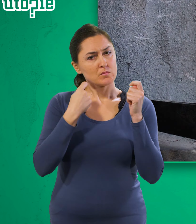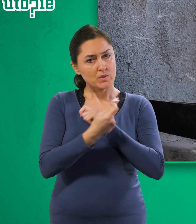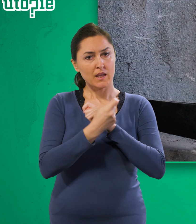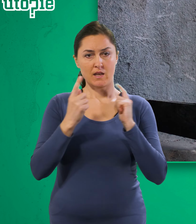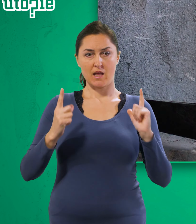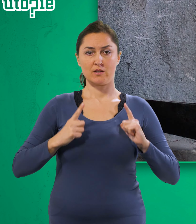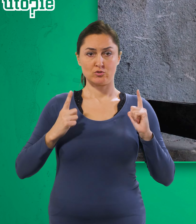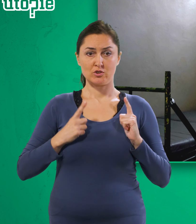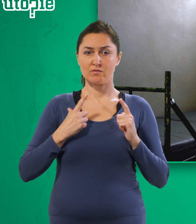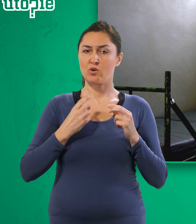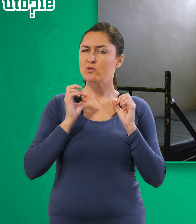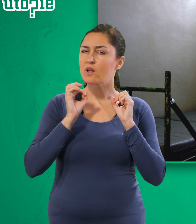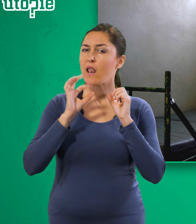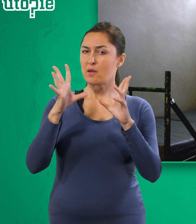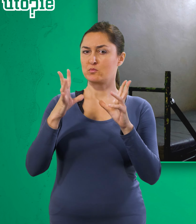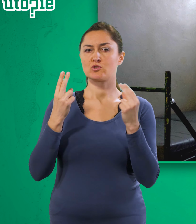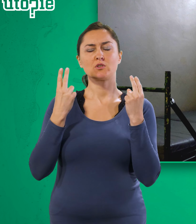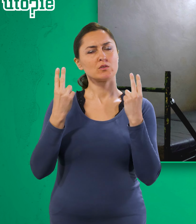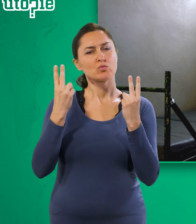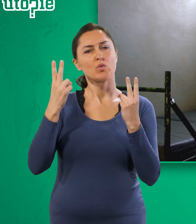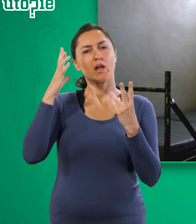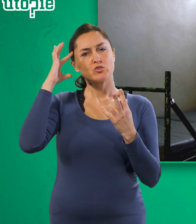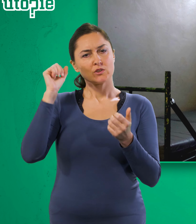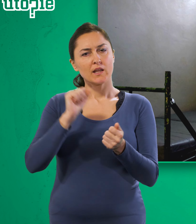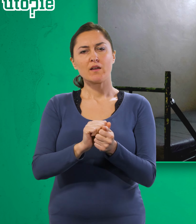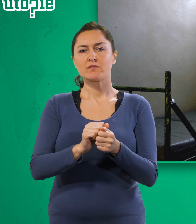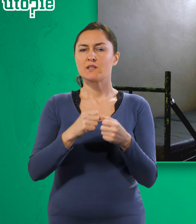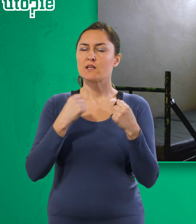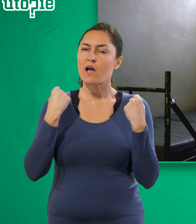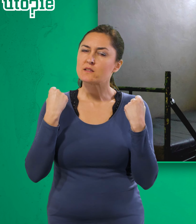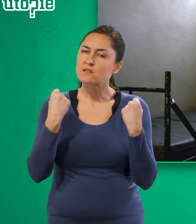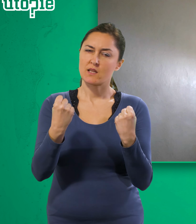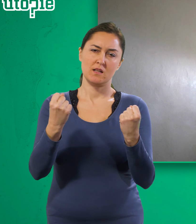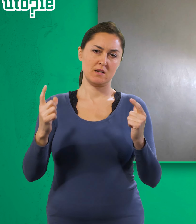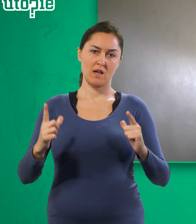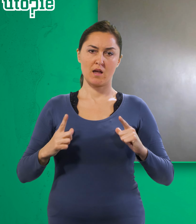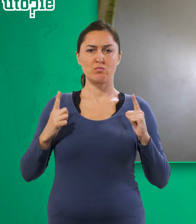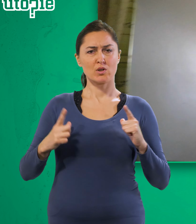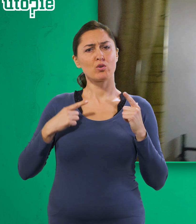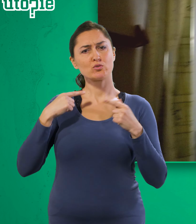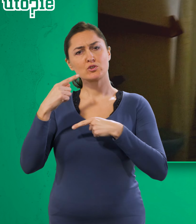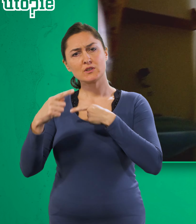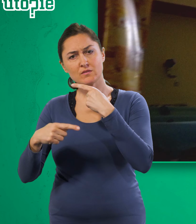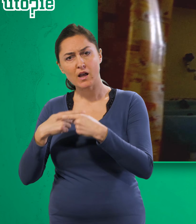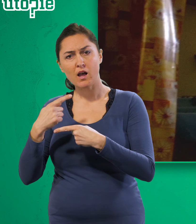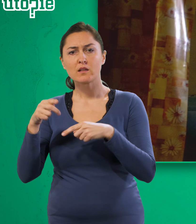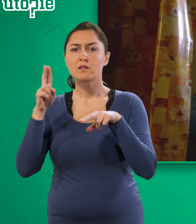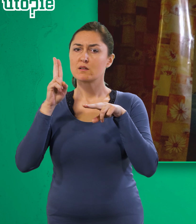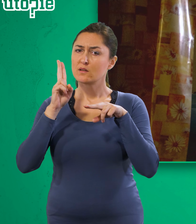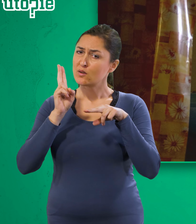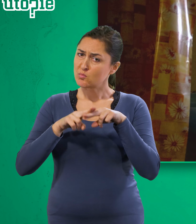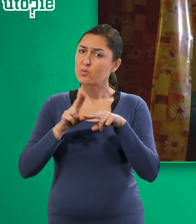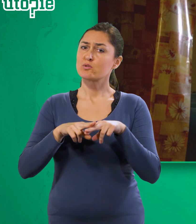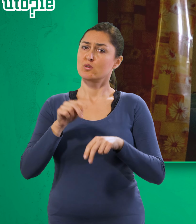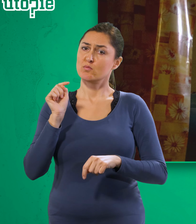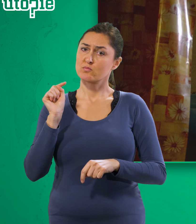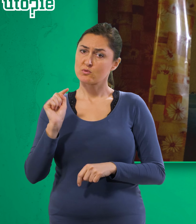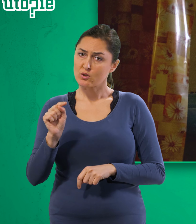udával dál. Já mám za to, že samozřejmě víra může člověka ochránit